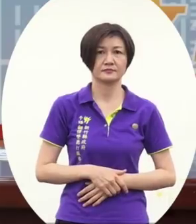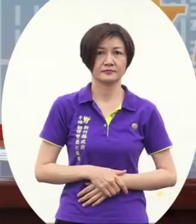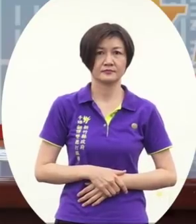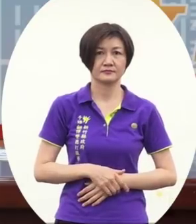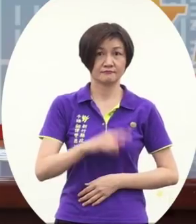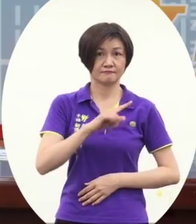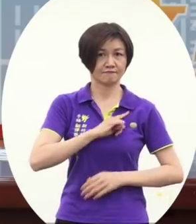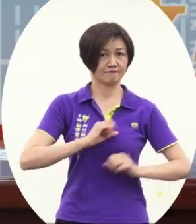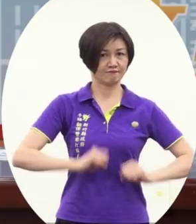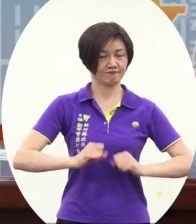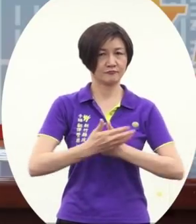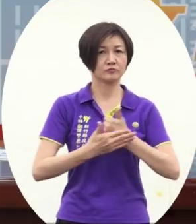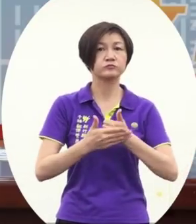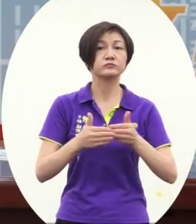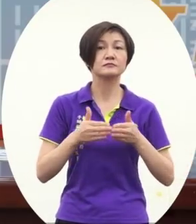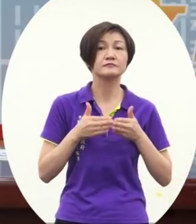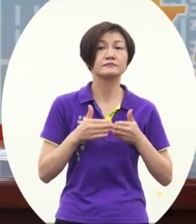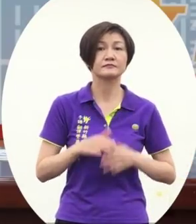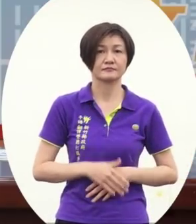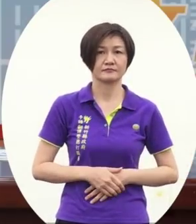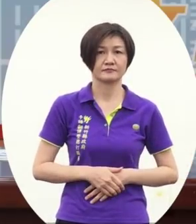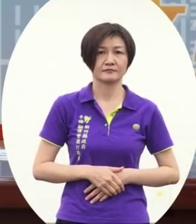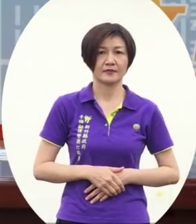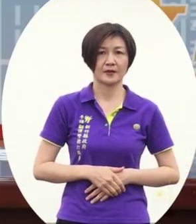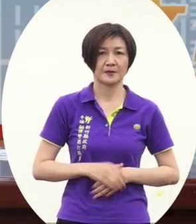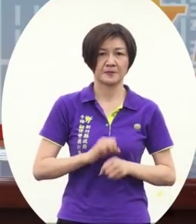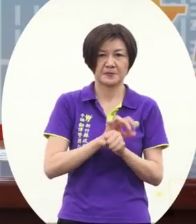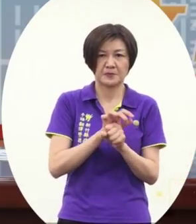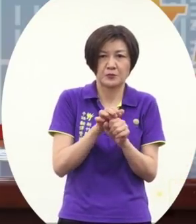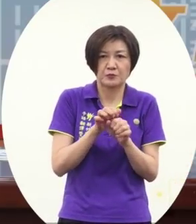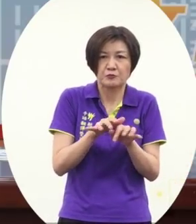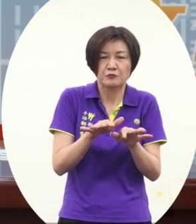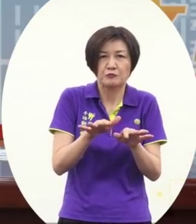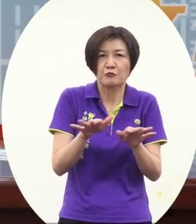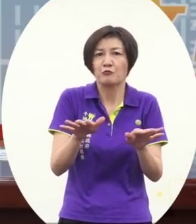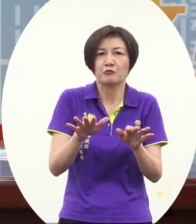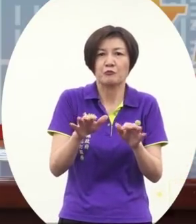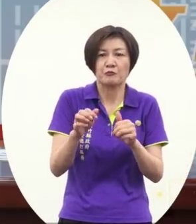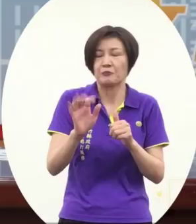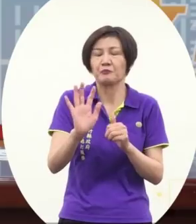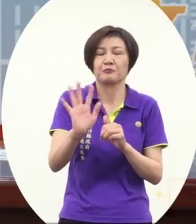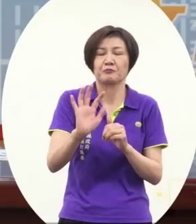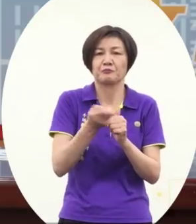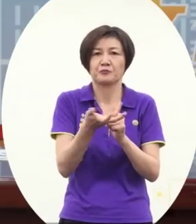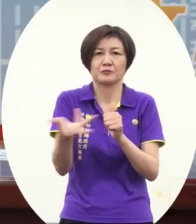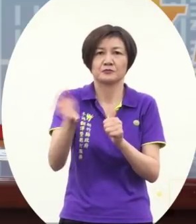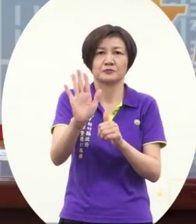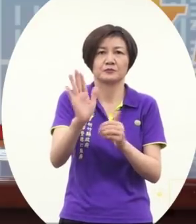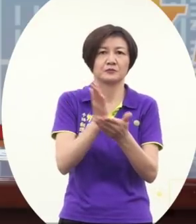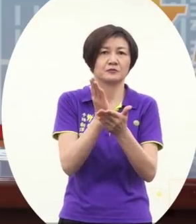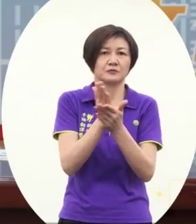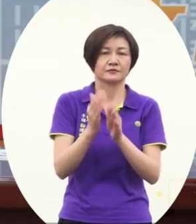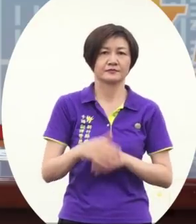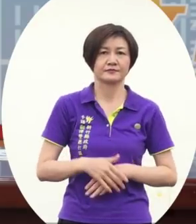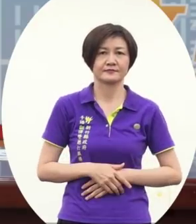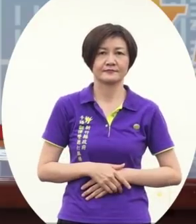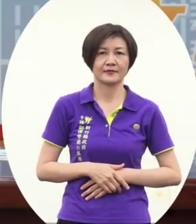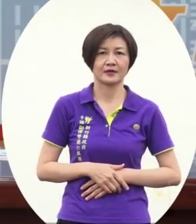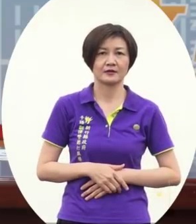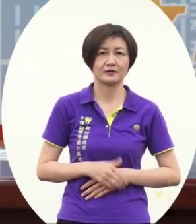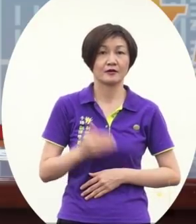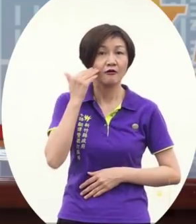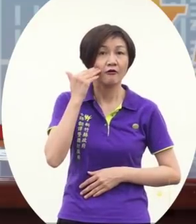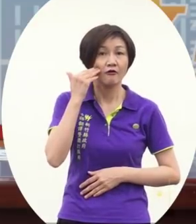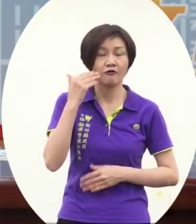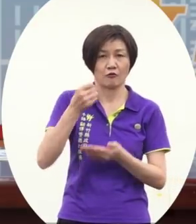己的健康并避免成为防疫的破口，我在此特别要呼吁住在社区大楼里